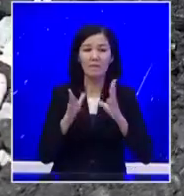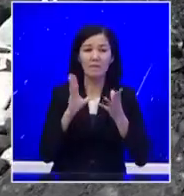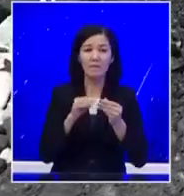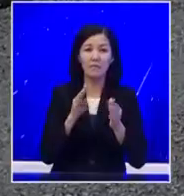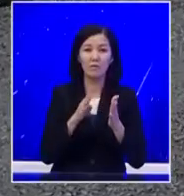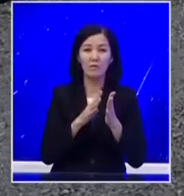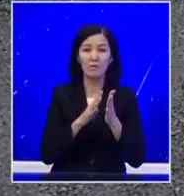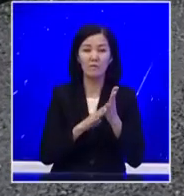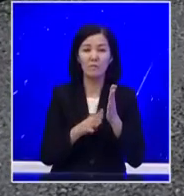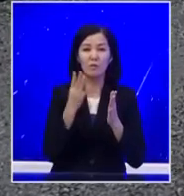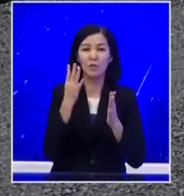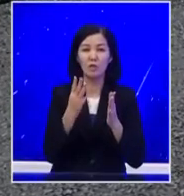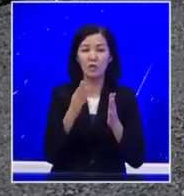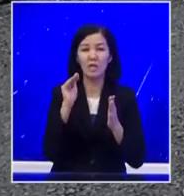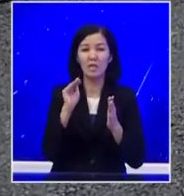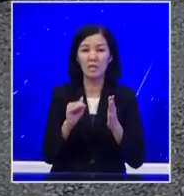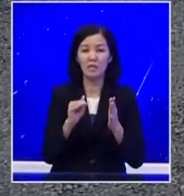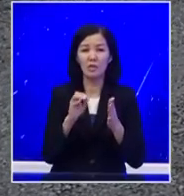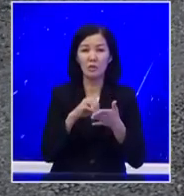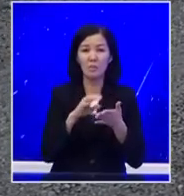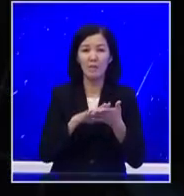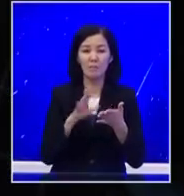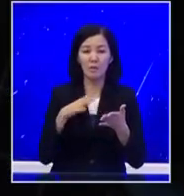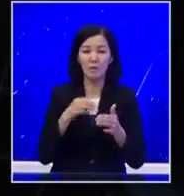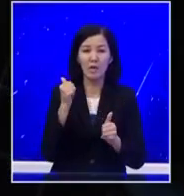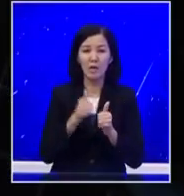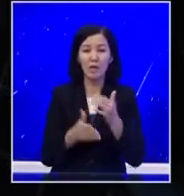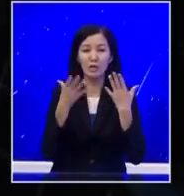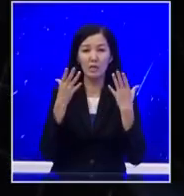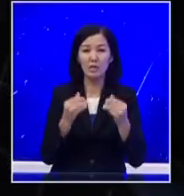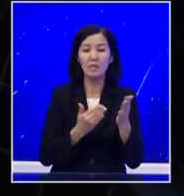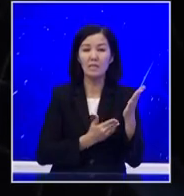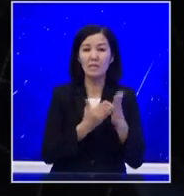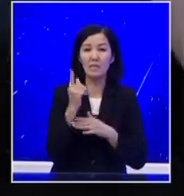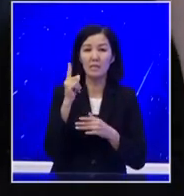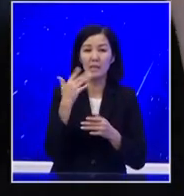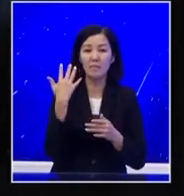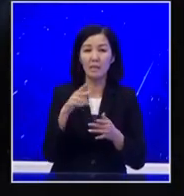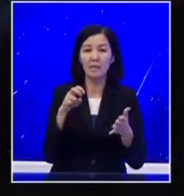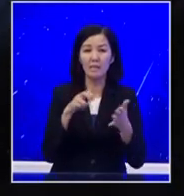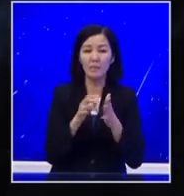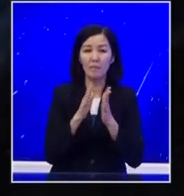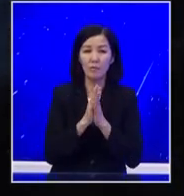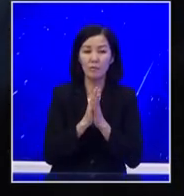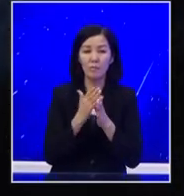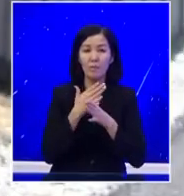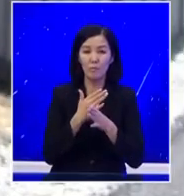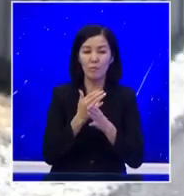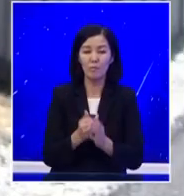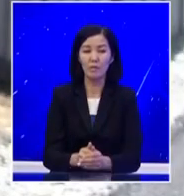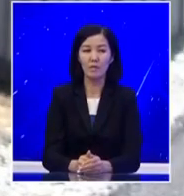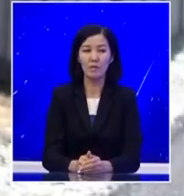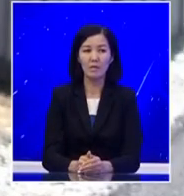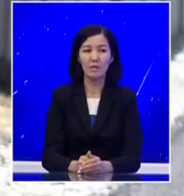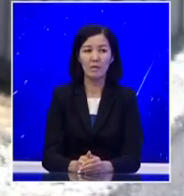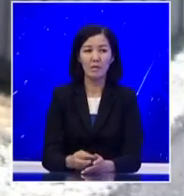94 тысячи подписчиков по его словам ежедневной мы поступает свыше 150 сообщений с просьбами о помощи я